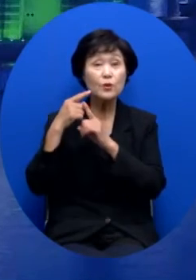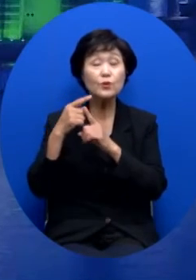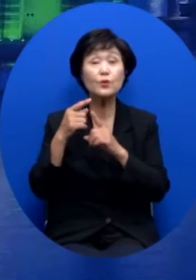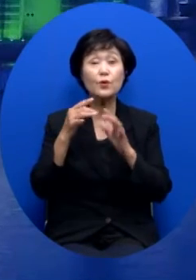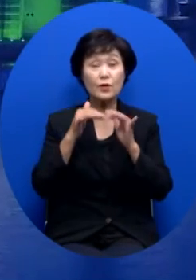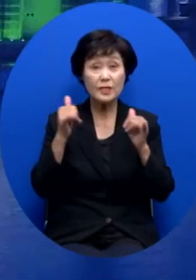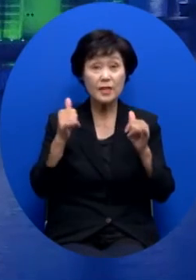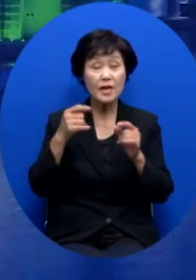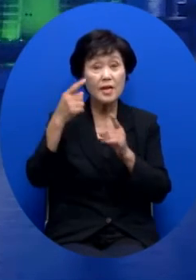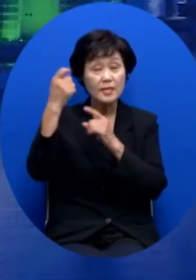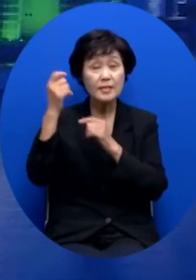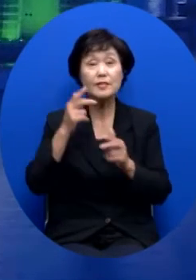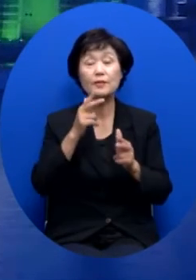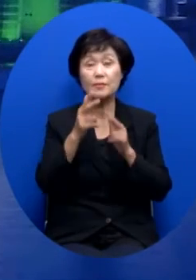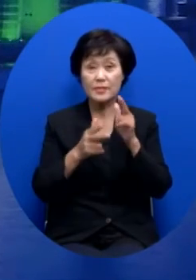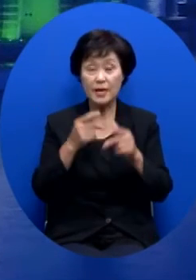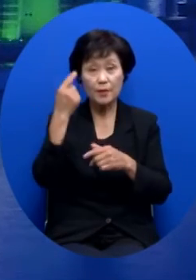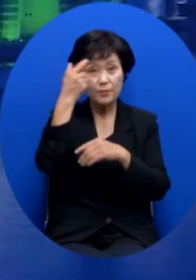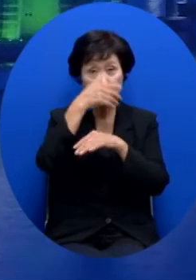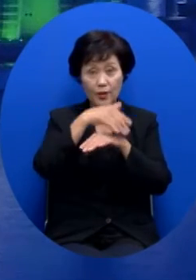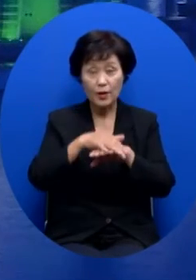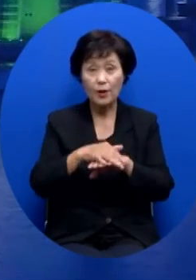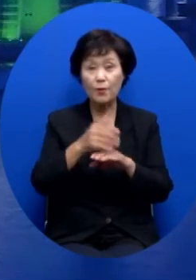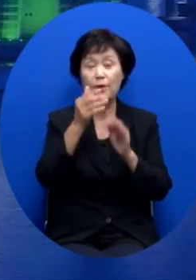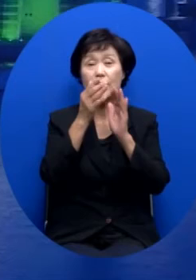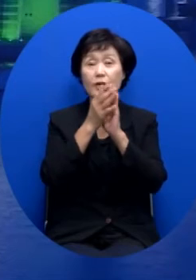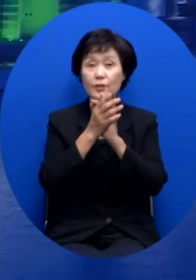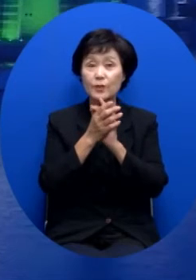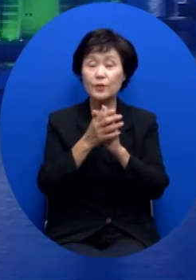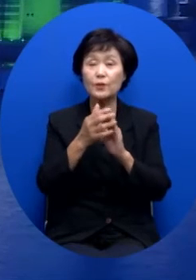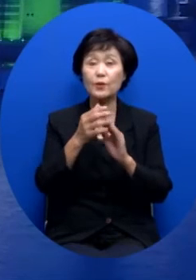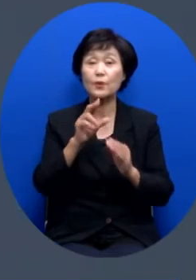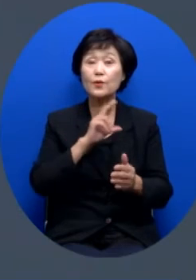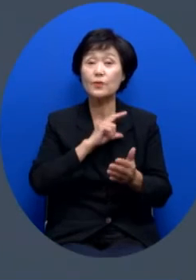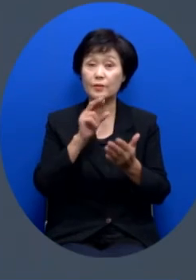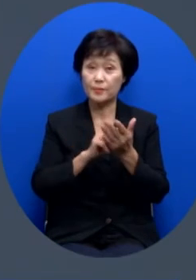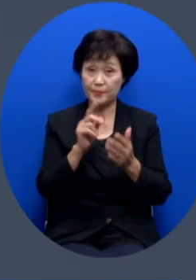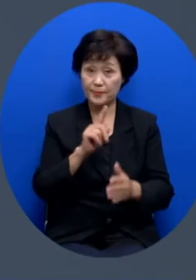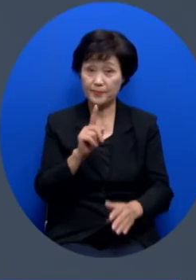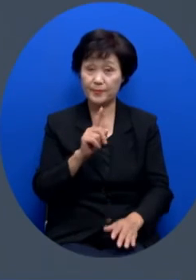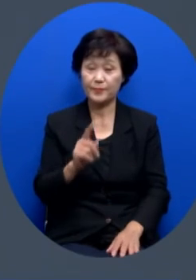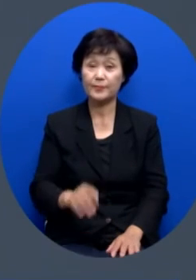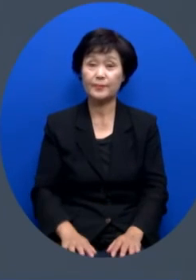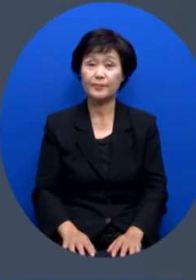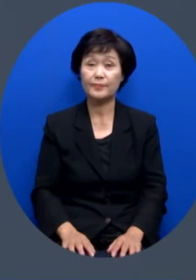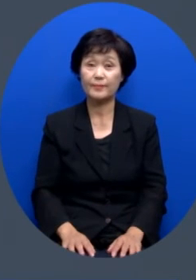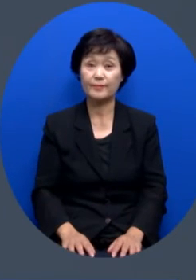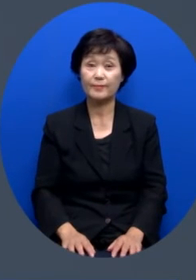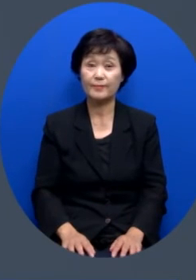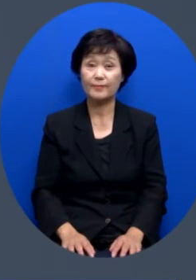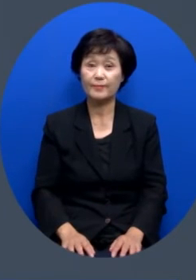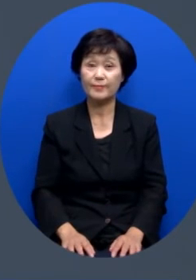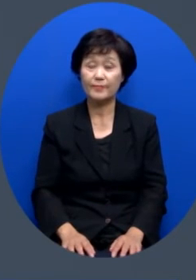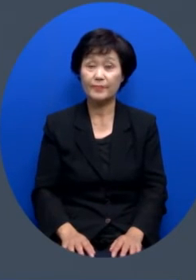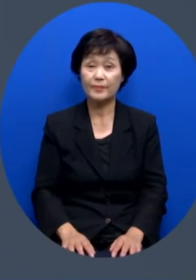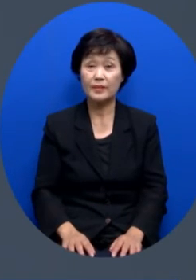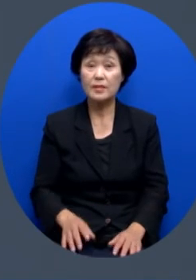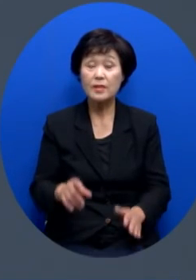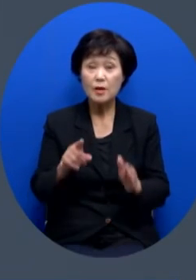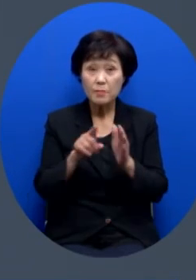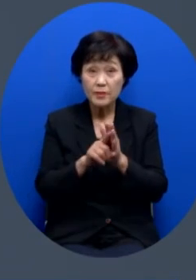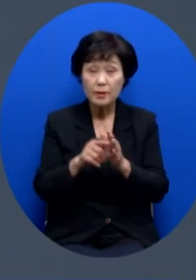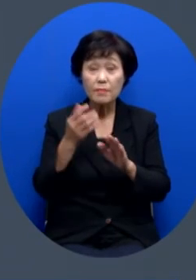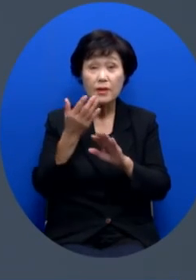사업회 와 관련한 사업계획과 기도제목이 있다면 말씀해주십시오 웃은 이제 우리 믿음의